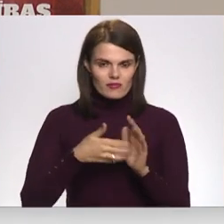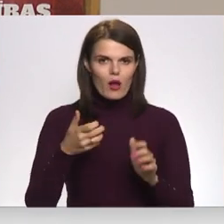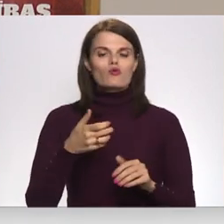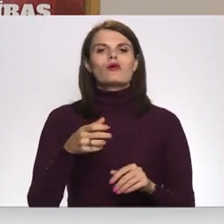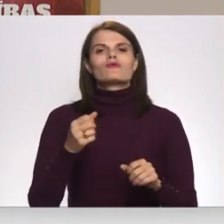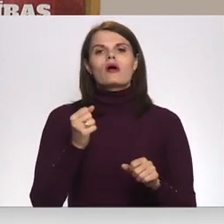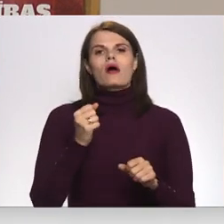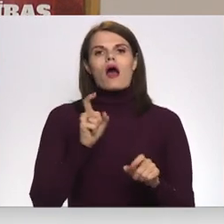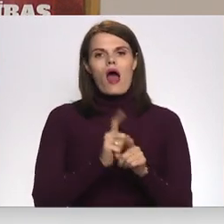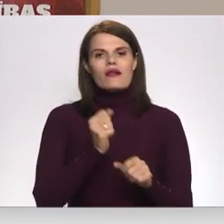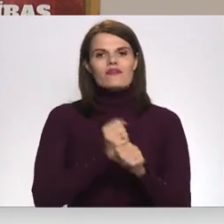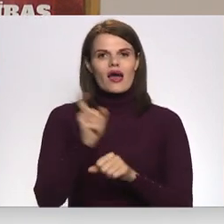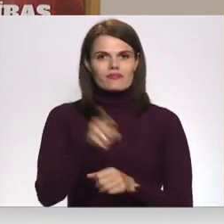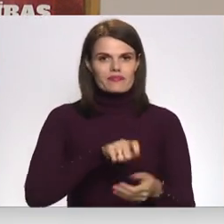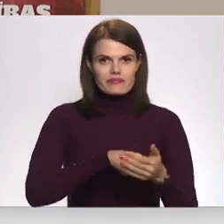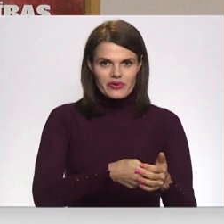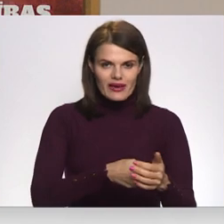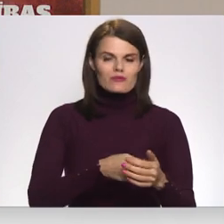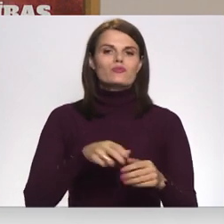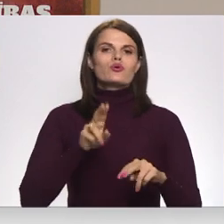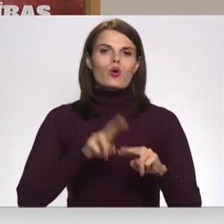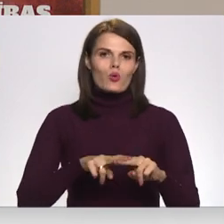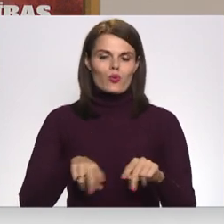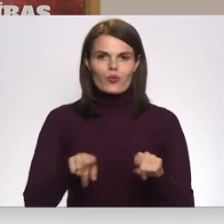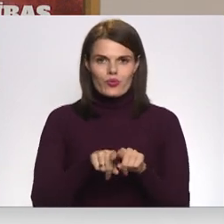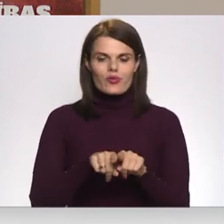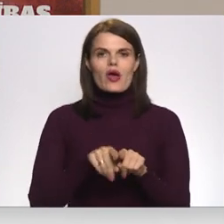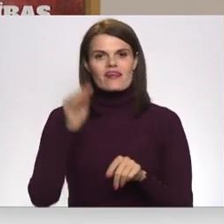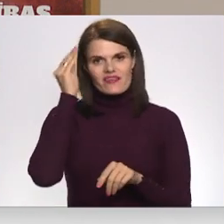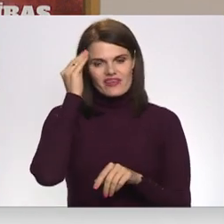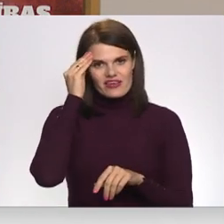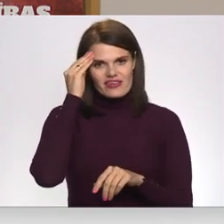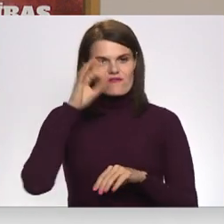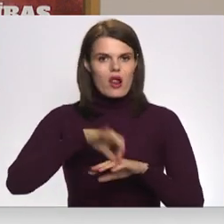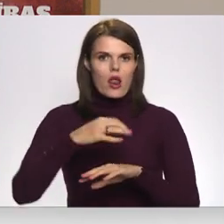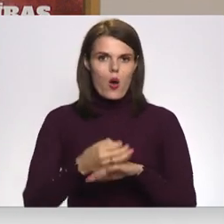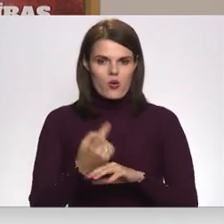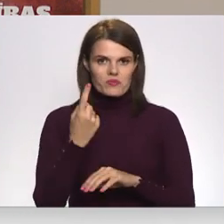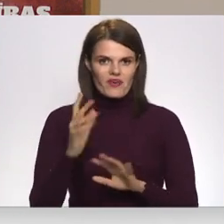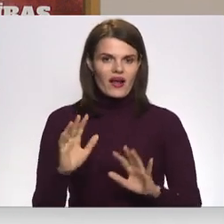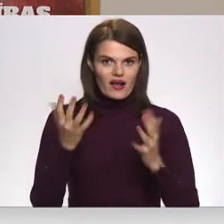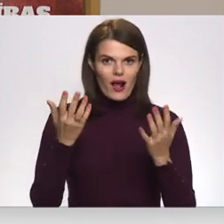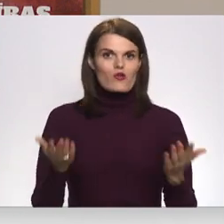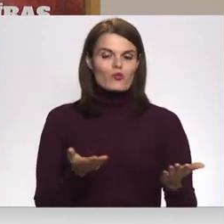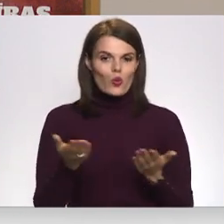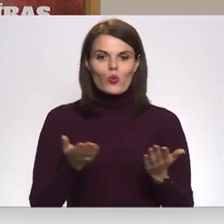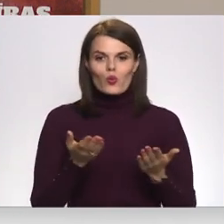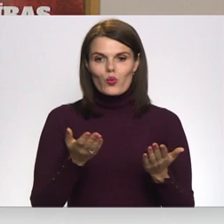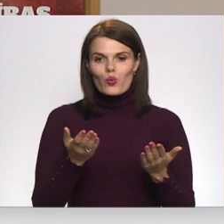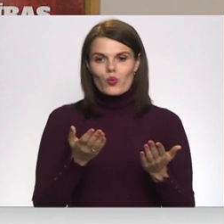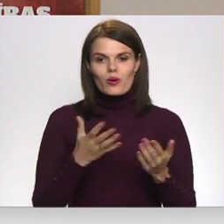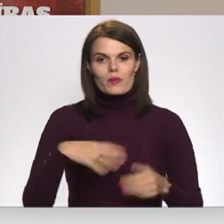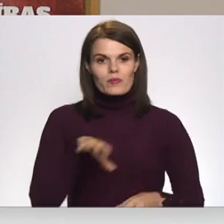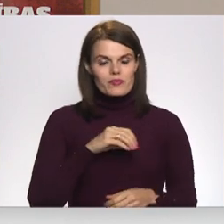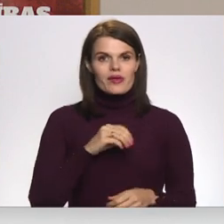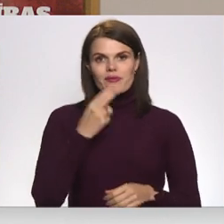ir darbspēka eksploatācijas upuri un arī viens fiktīvo eksploatatīvo laulību gadījums, kur varbūt mēs